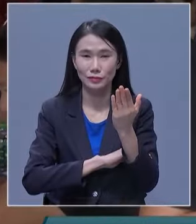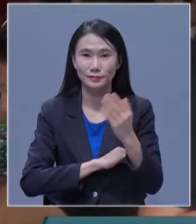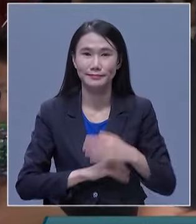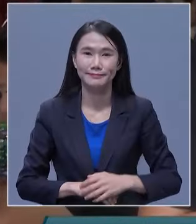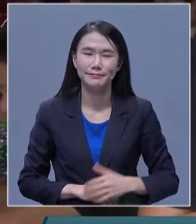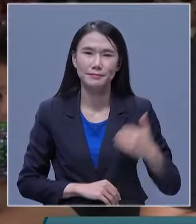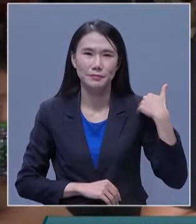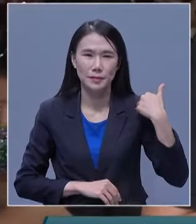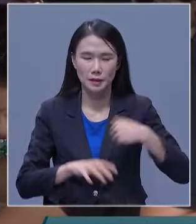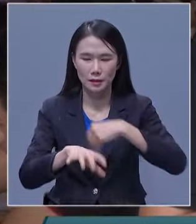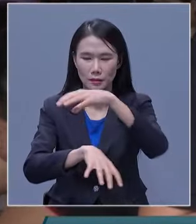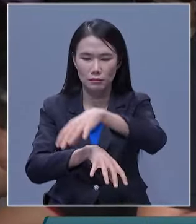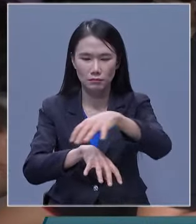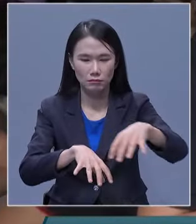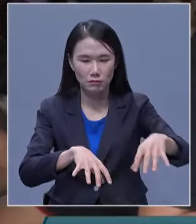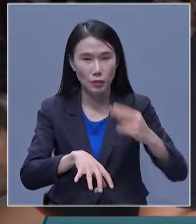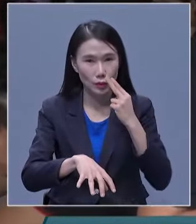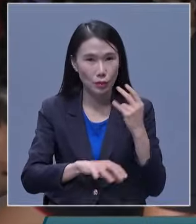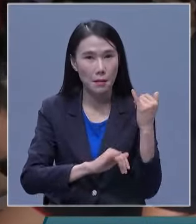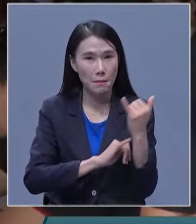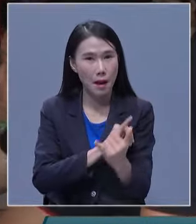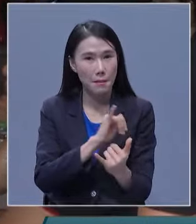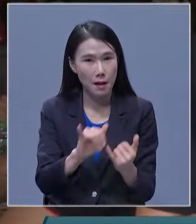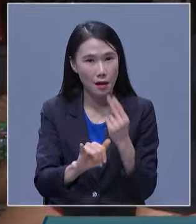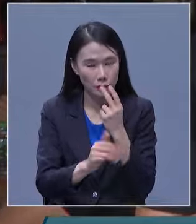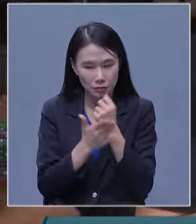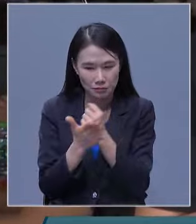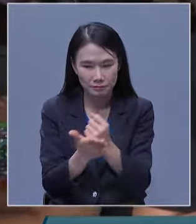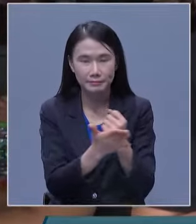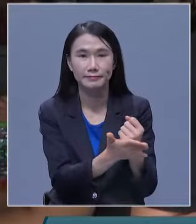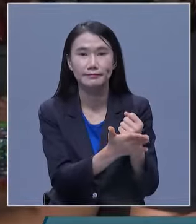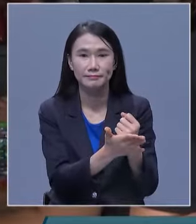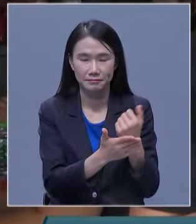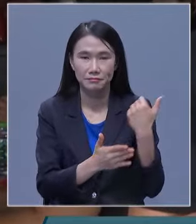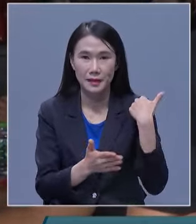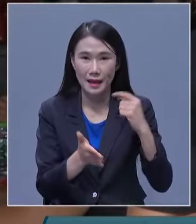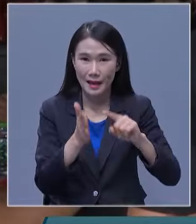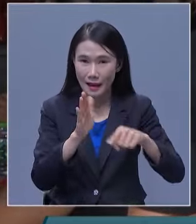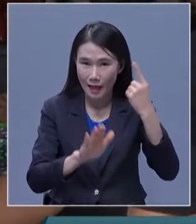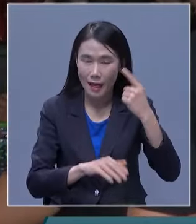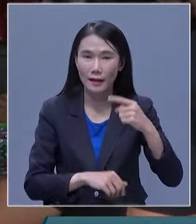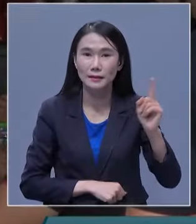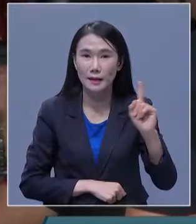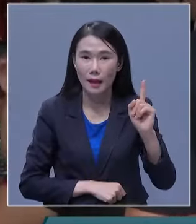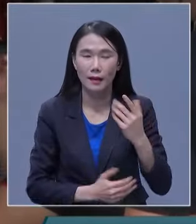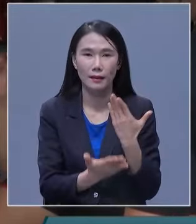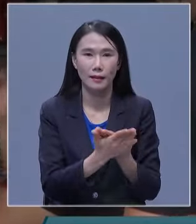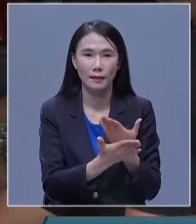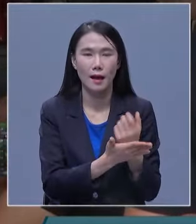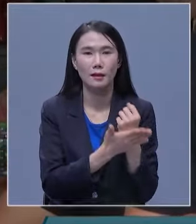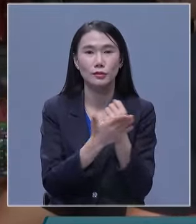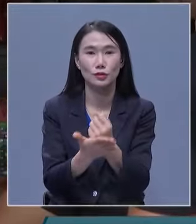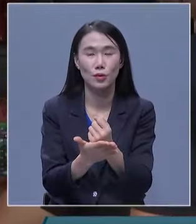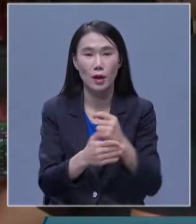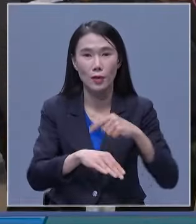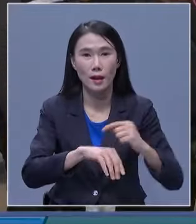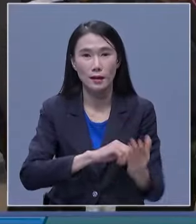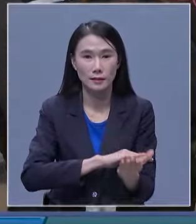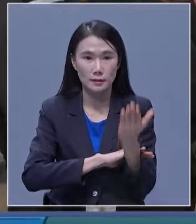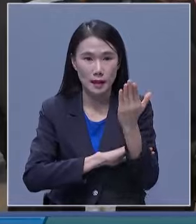มีหลายหน่วยงานที่ทยอยเข้ามาให้ความช่วยเหลือหน่วยงานแรกที่เข้ามาแล้วก็มอบเงินในการช่วยเหลือเยียวยาเมื่อช่วงเช้